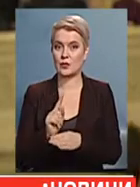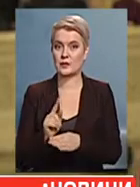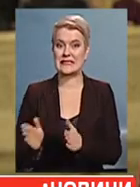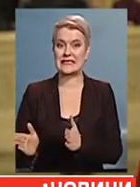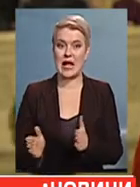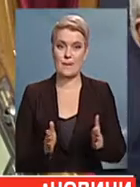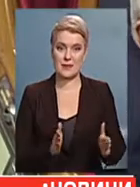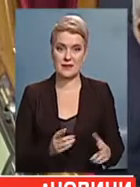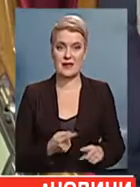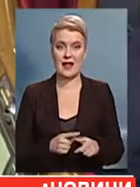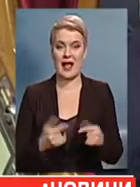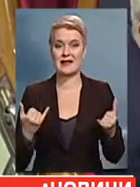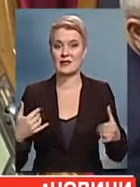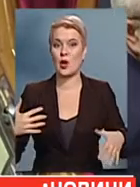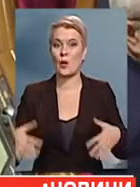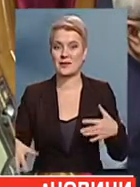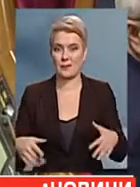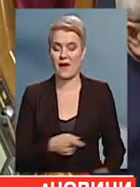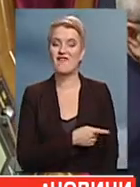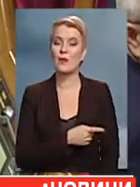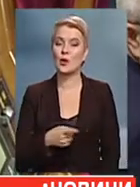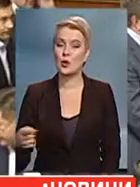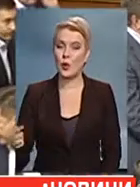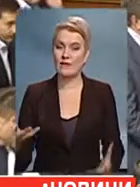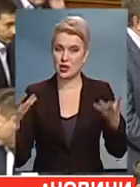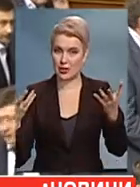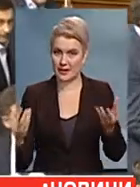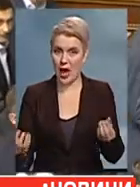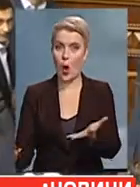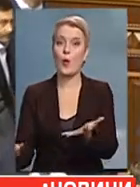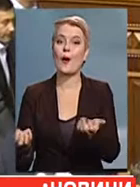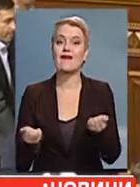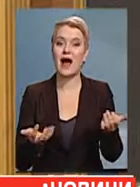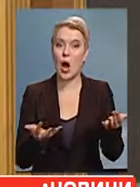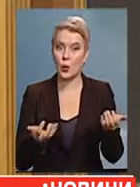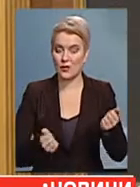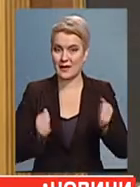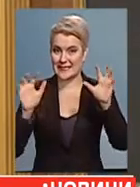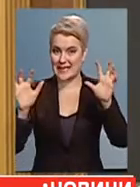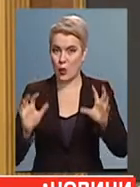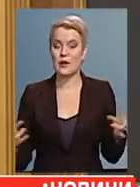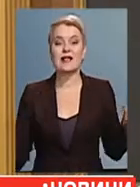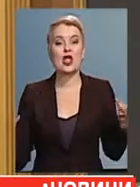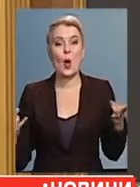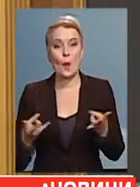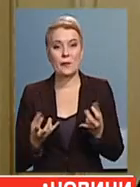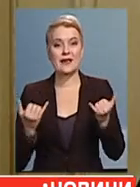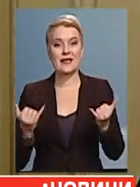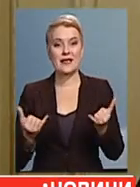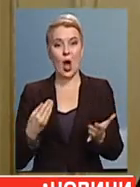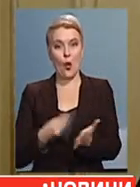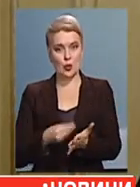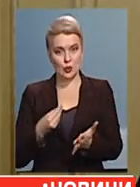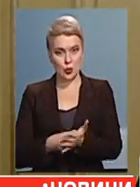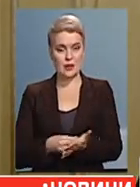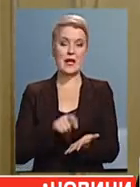ну скажімо, ослаблена. А впродовж дня ухвалювали закони, необхідні для кошторису, зокрема, зміни до бюджетного і податкового кодексів. Ці закони,